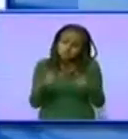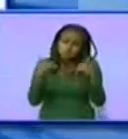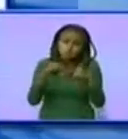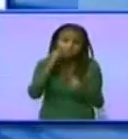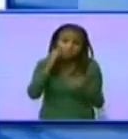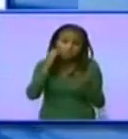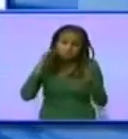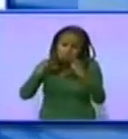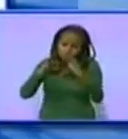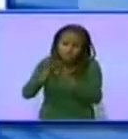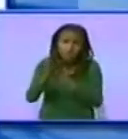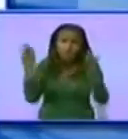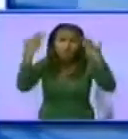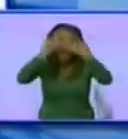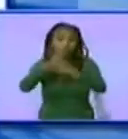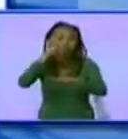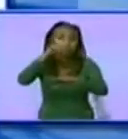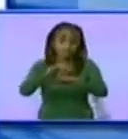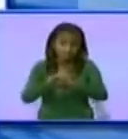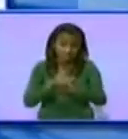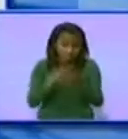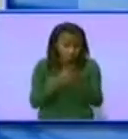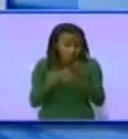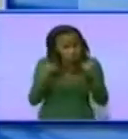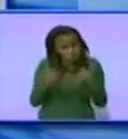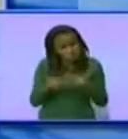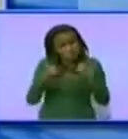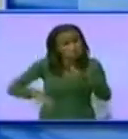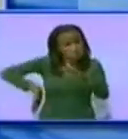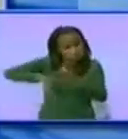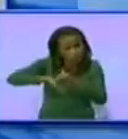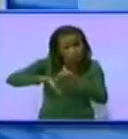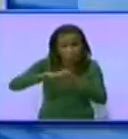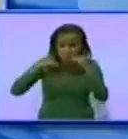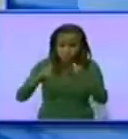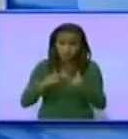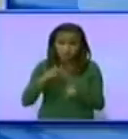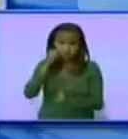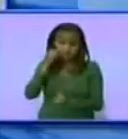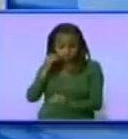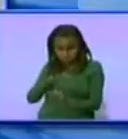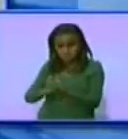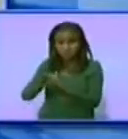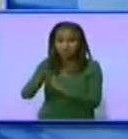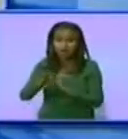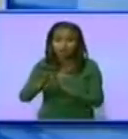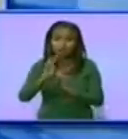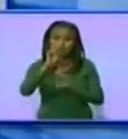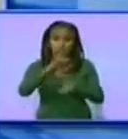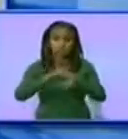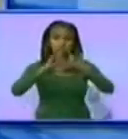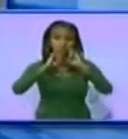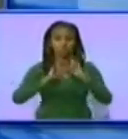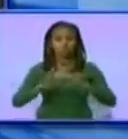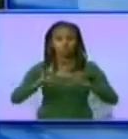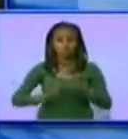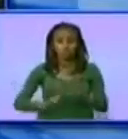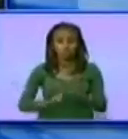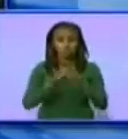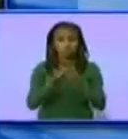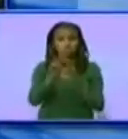የምገባው። ለሰዓት እዚህ ግቢ ውስጥ ማለት ነው ኳስ እንጫወታለን እንላለን። ልክ ቤት በምንገባ ጊዜ ዜና ሁለት ሰዓት በሚጀምር